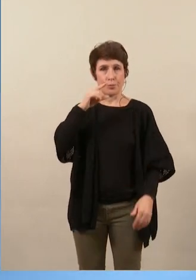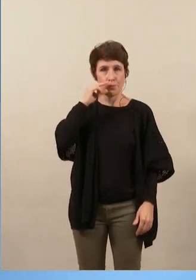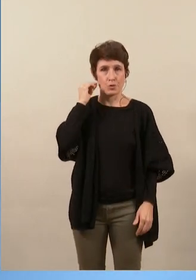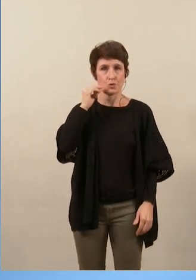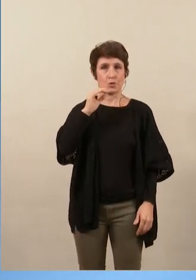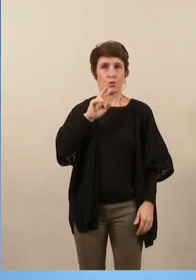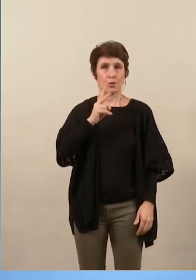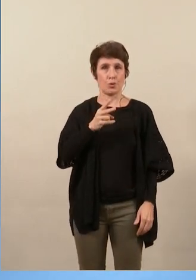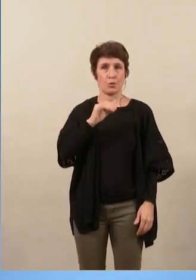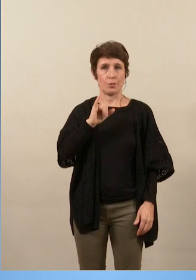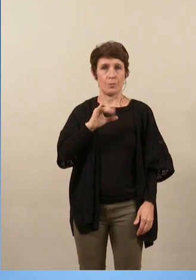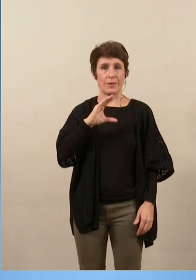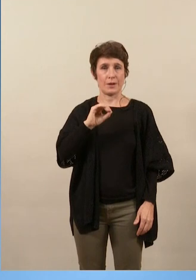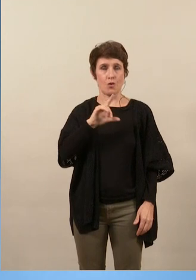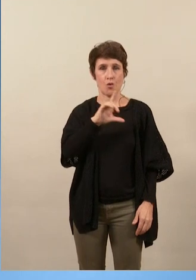Bruna